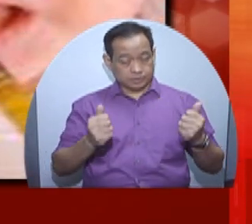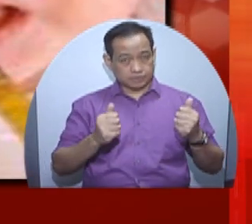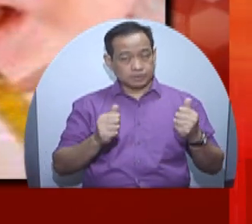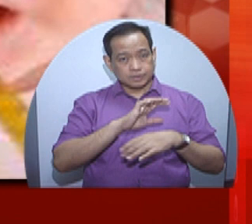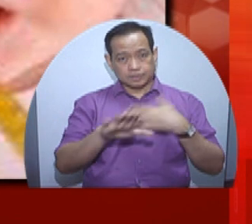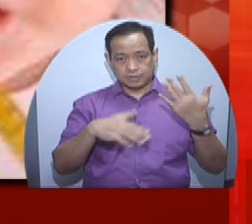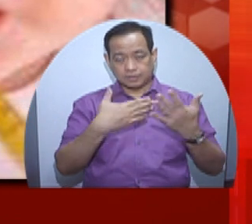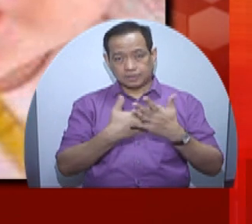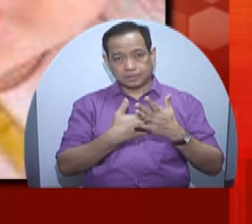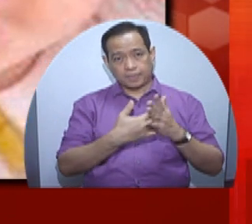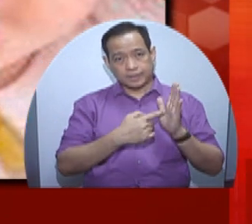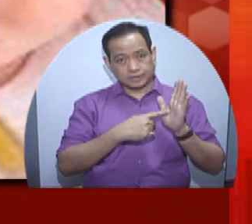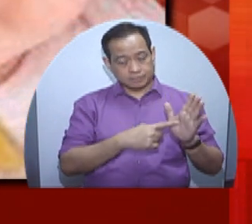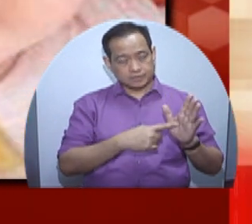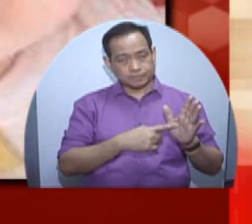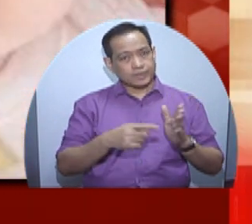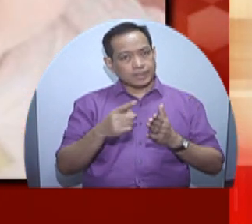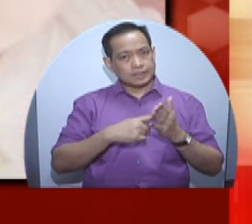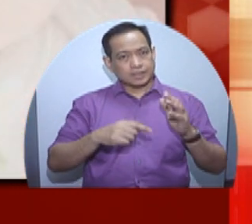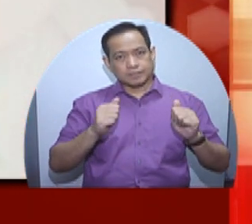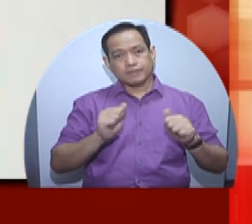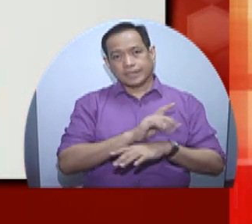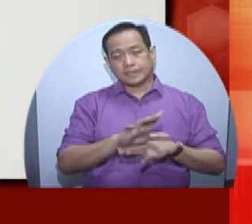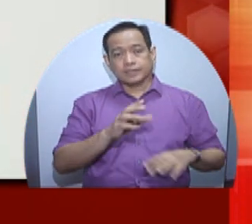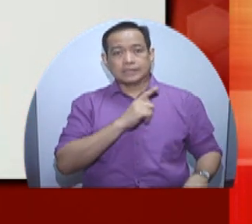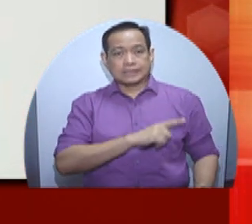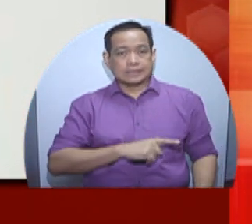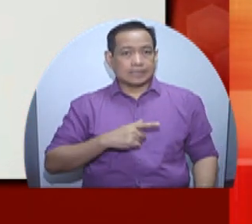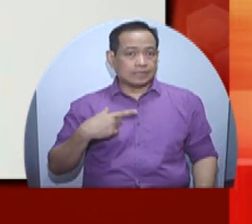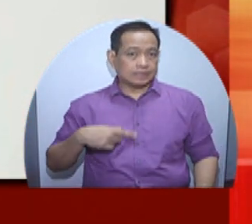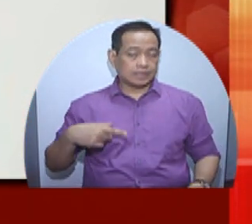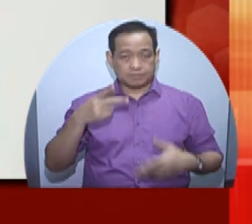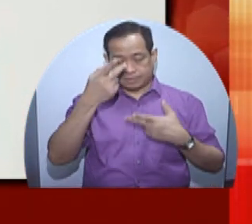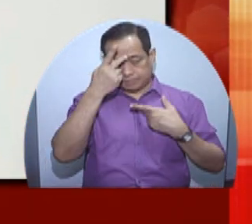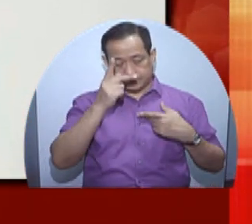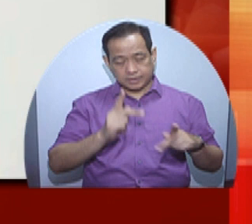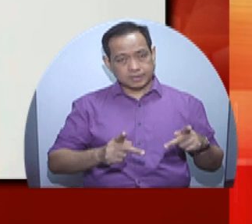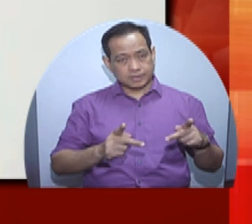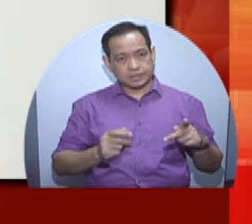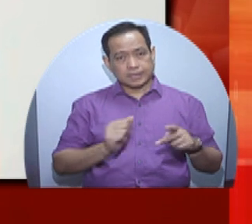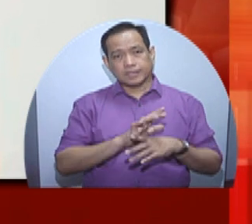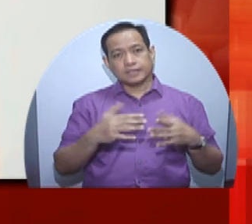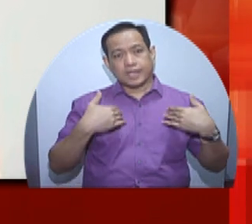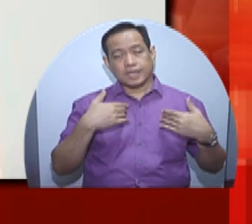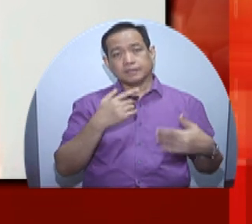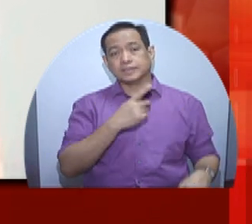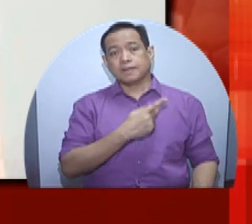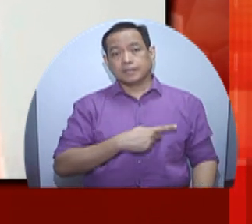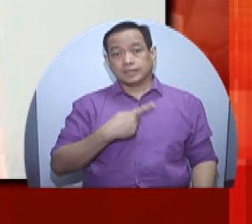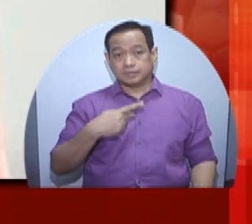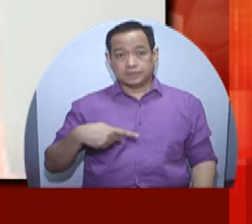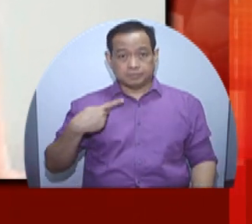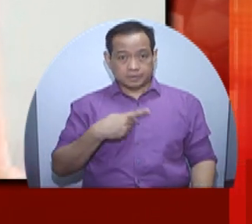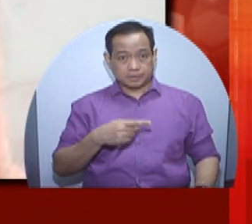maging solusyon sa mga sintomas. Maaaring maapektuhan ang baga ng pasyente at laging tamaan